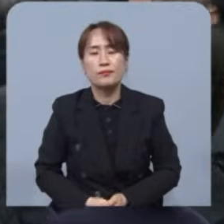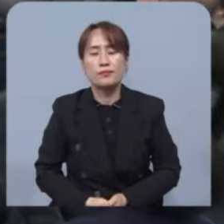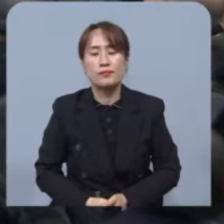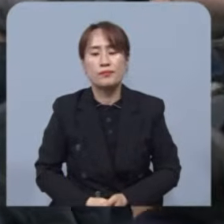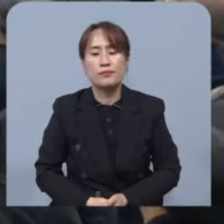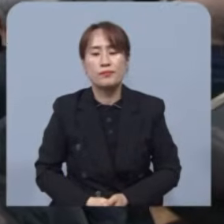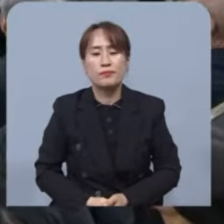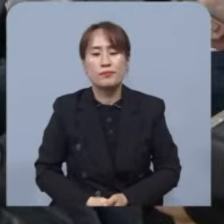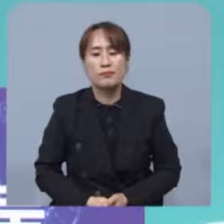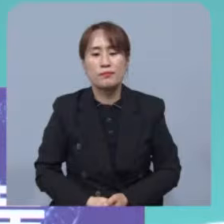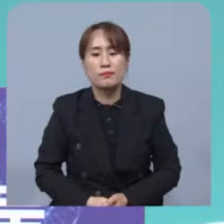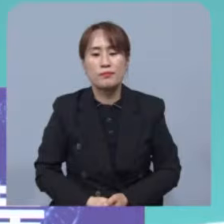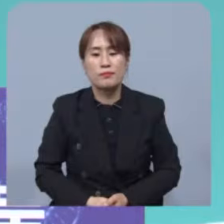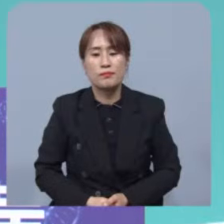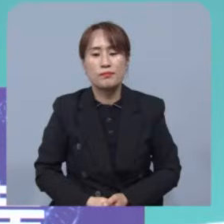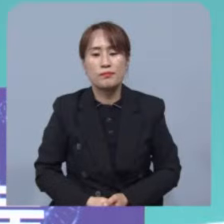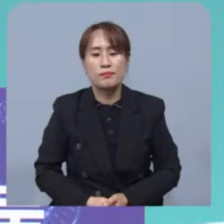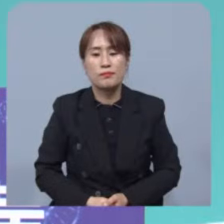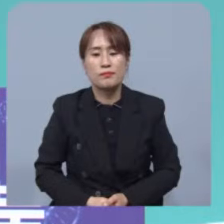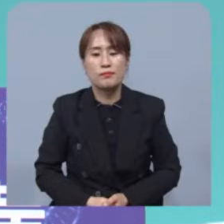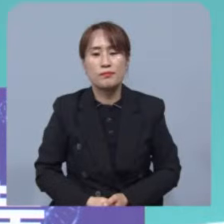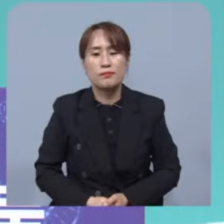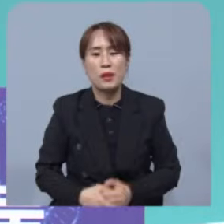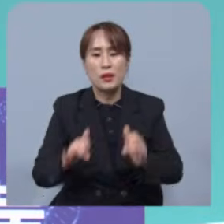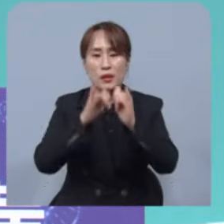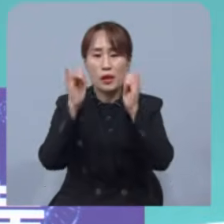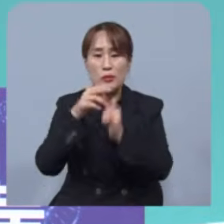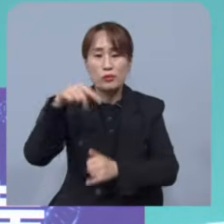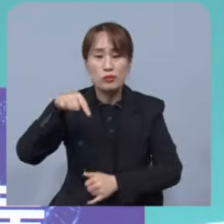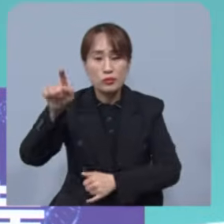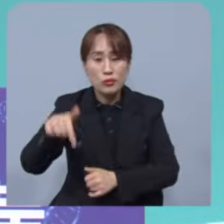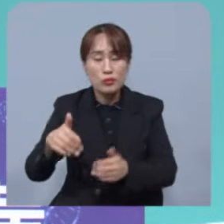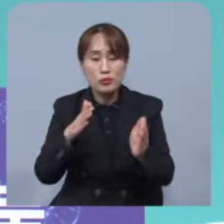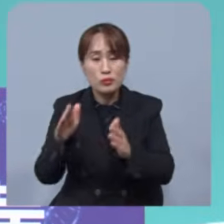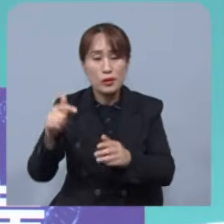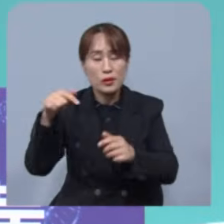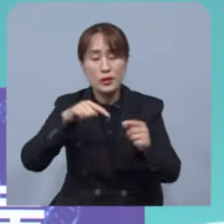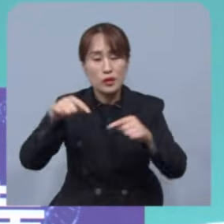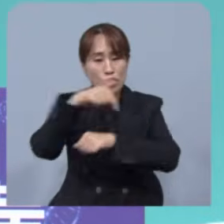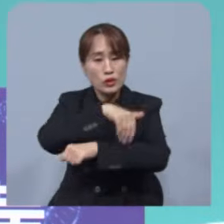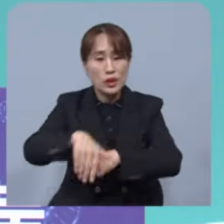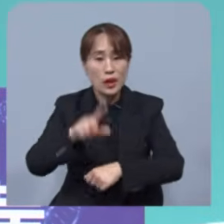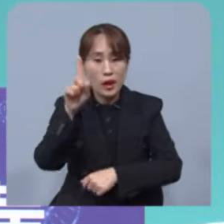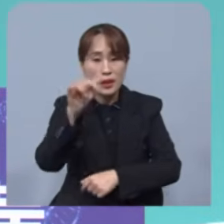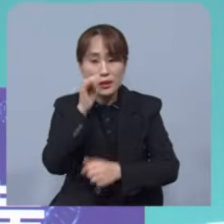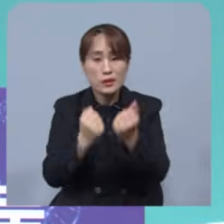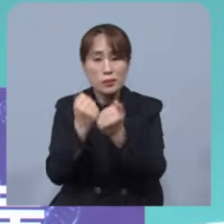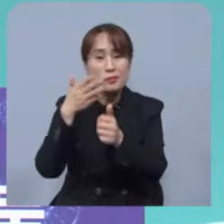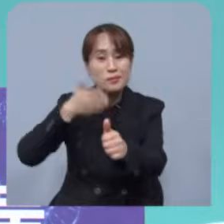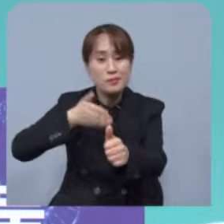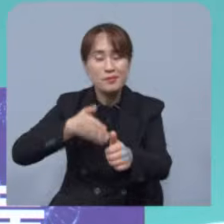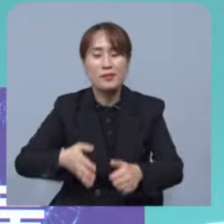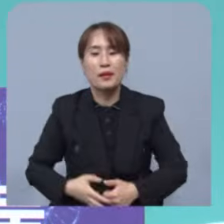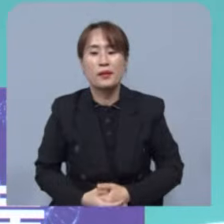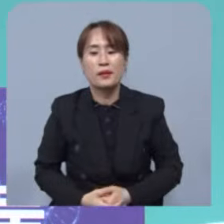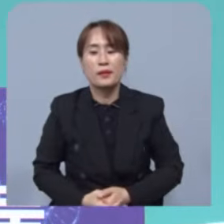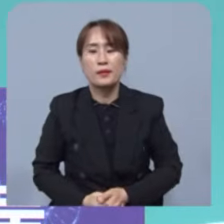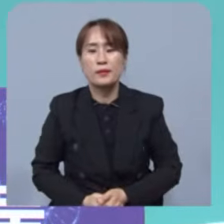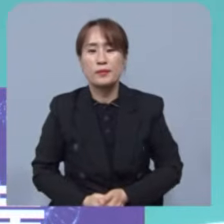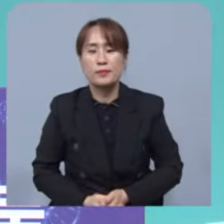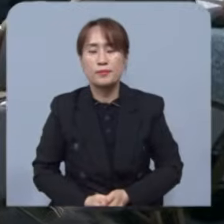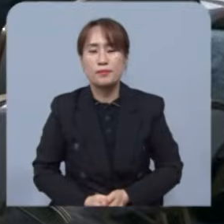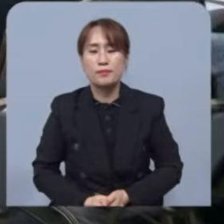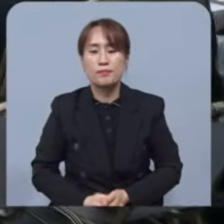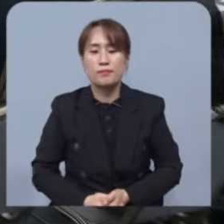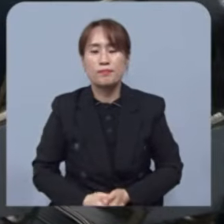네, 사회수석이 우리 저런 학생들을 위해서 준비하고 있는 정책 하나 있는데 설명 간단하게 해주십시오.